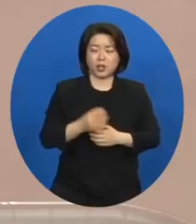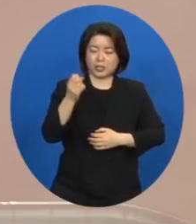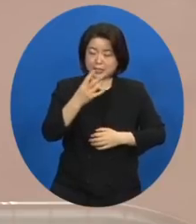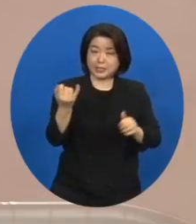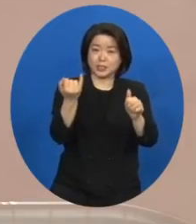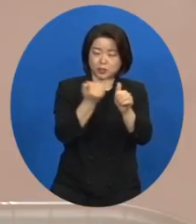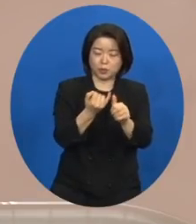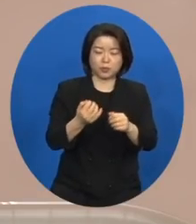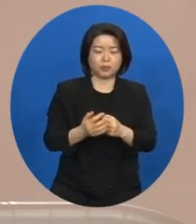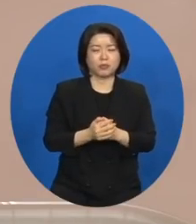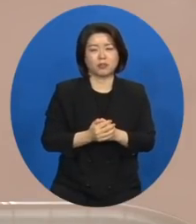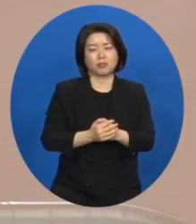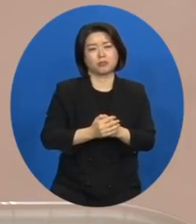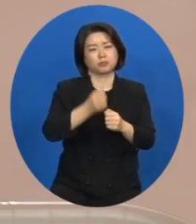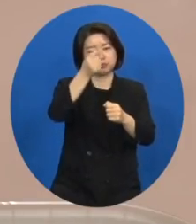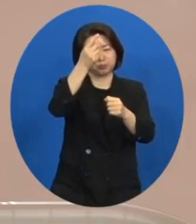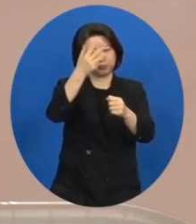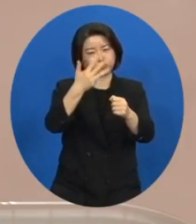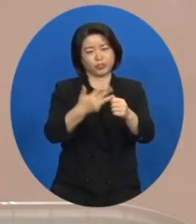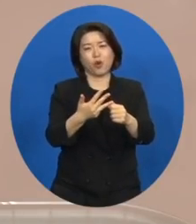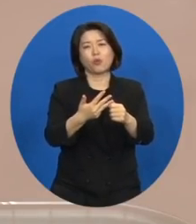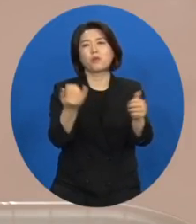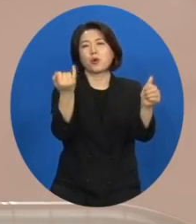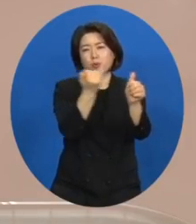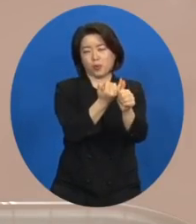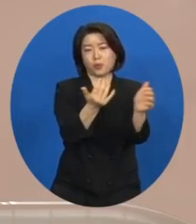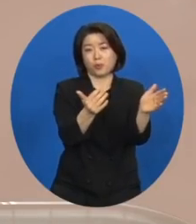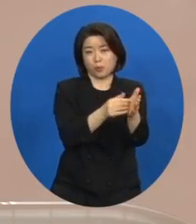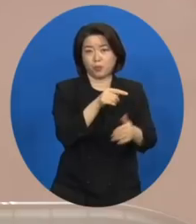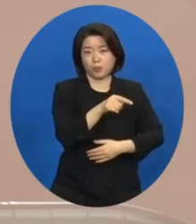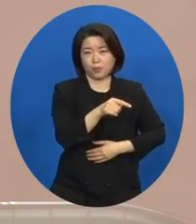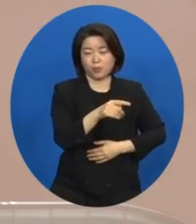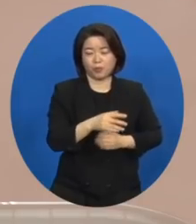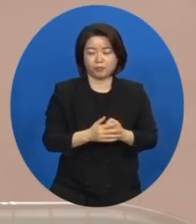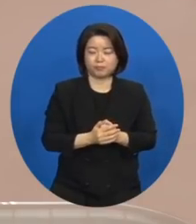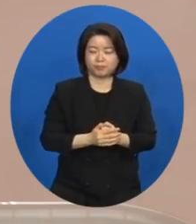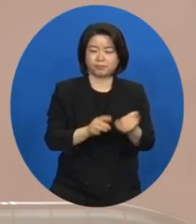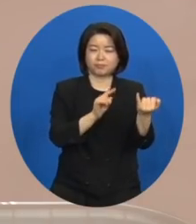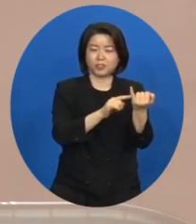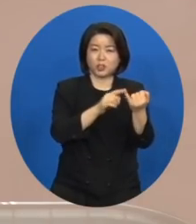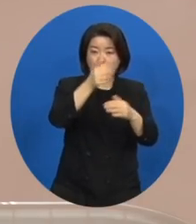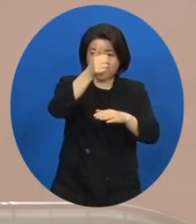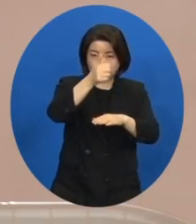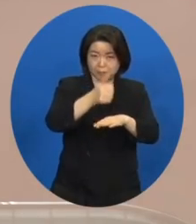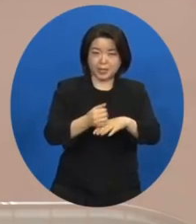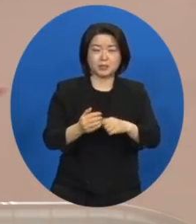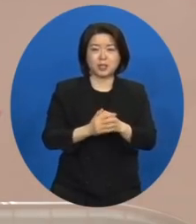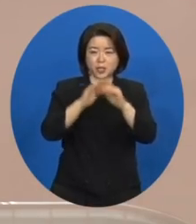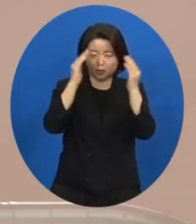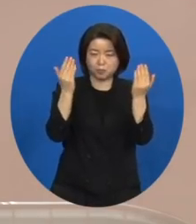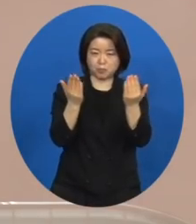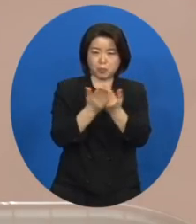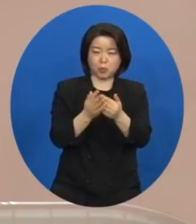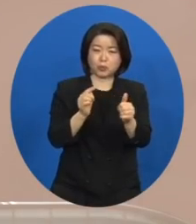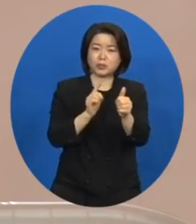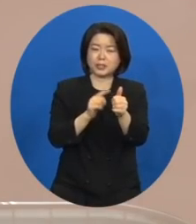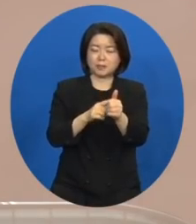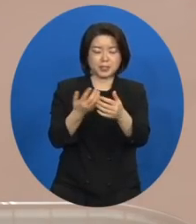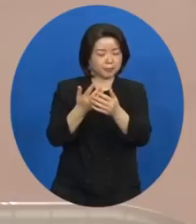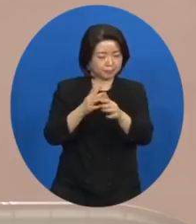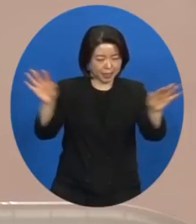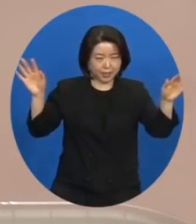8번을 하게 된 것이죠 아 그녀는 결국 말년에 모든 남자가 다 헤어지고